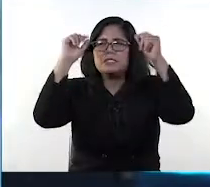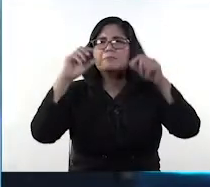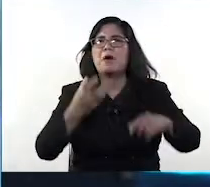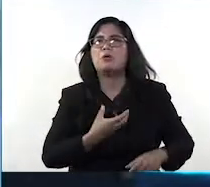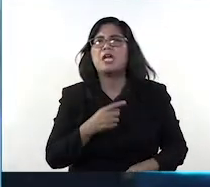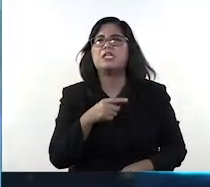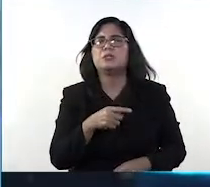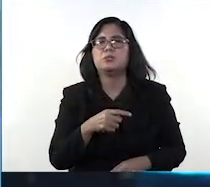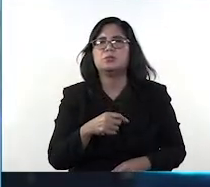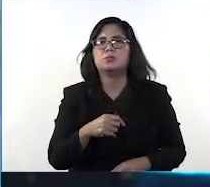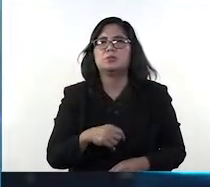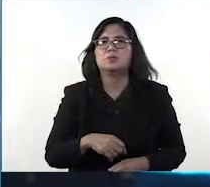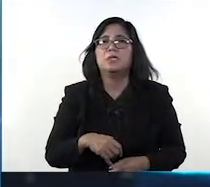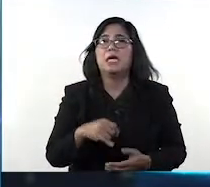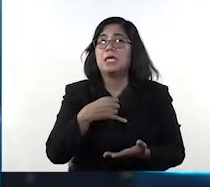Hai inti